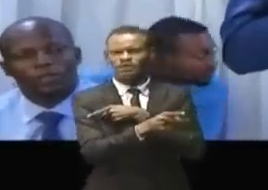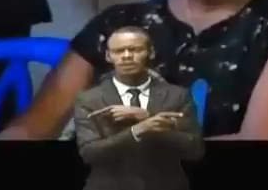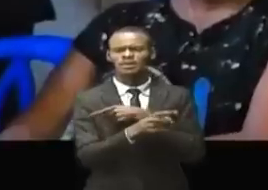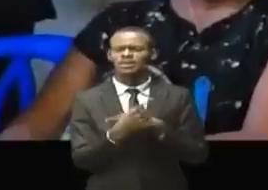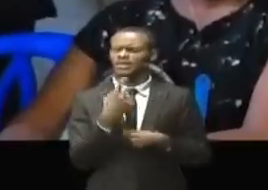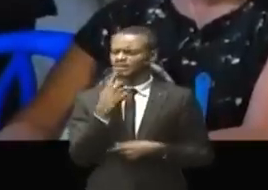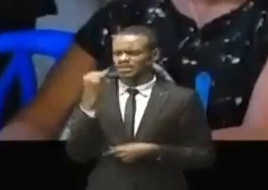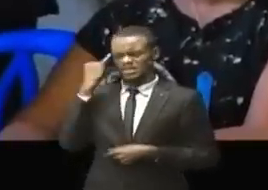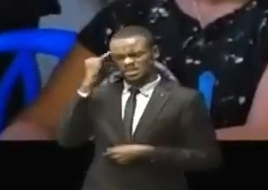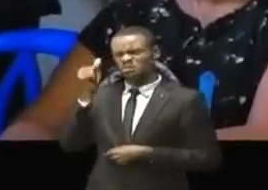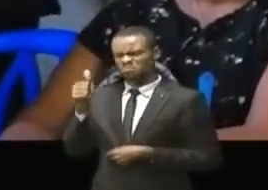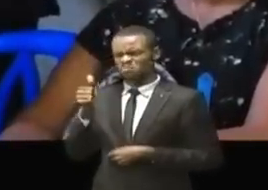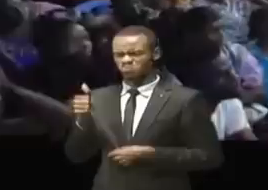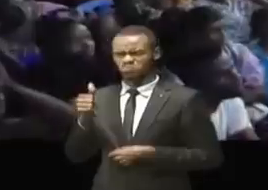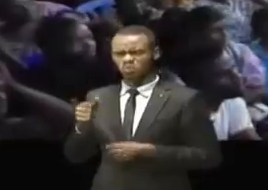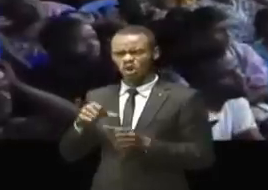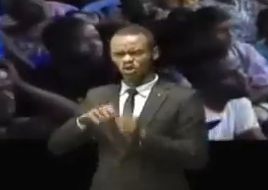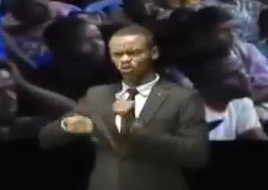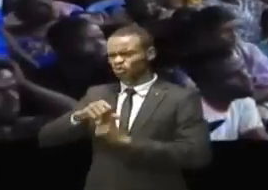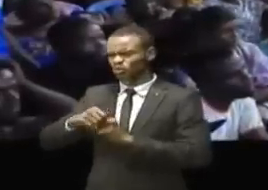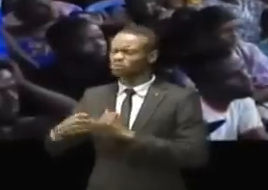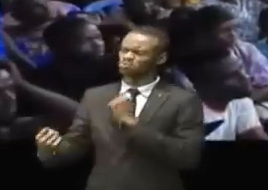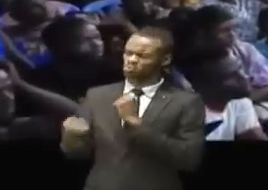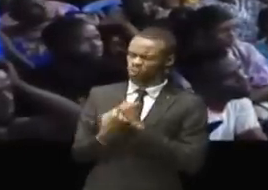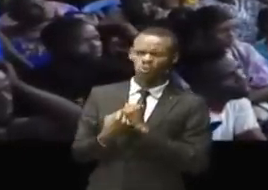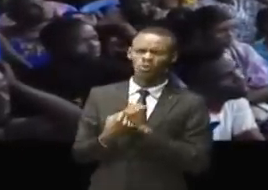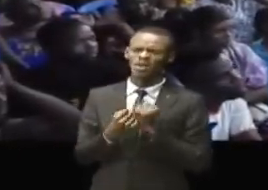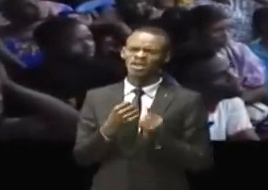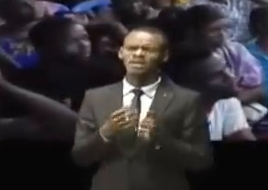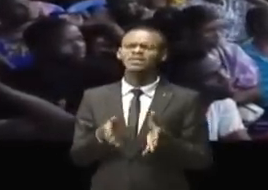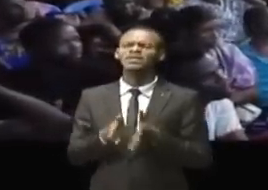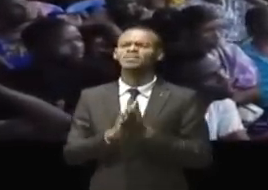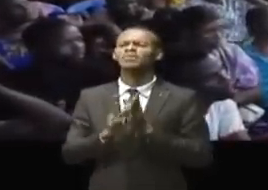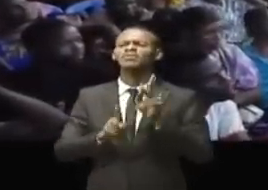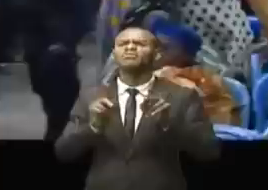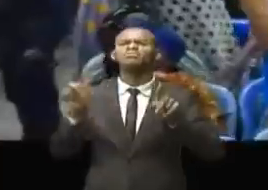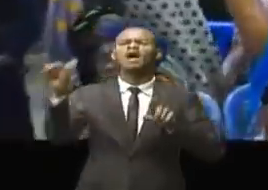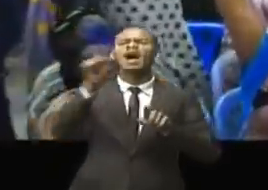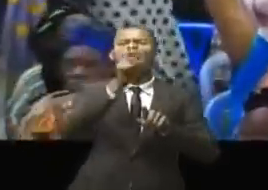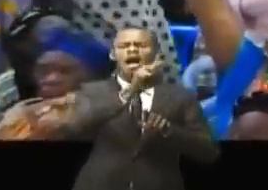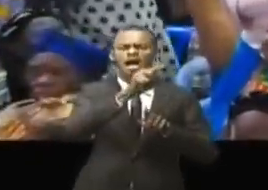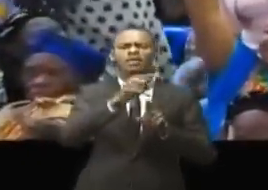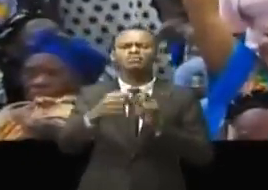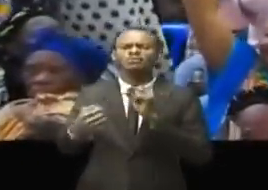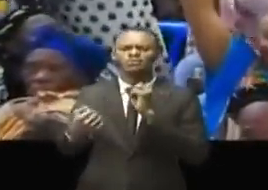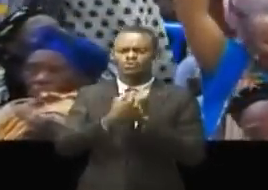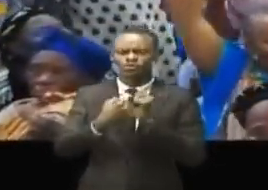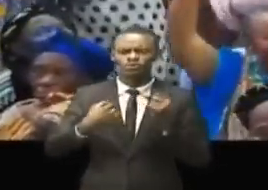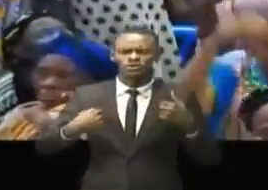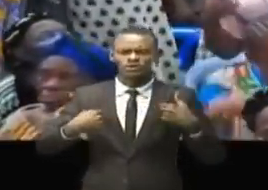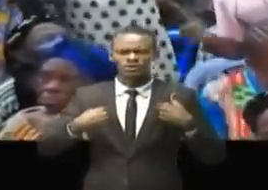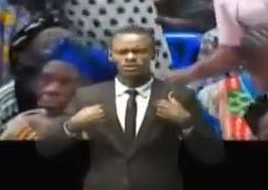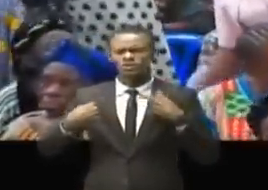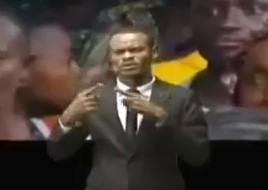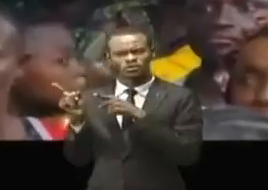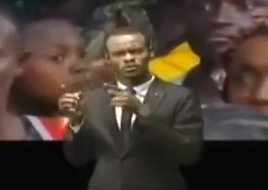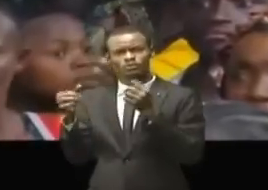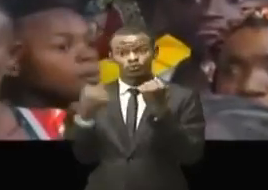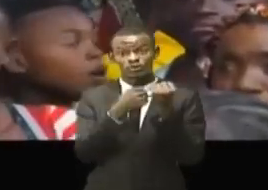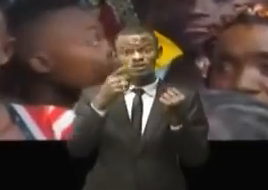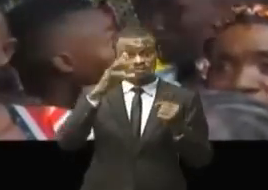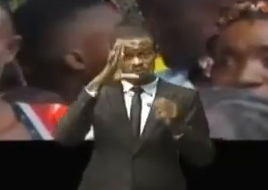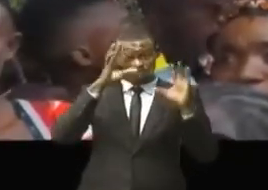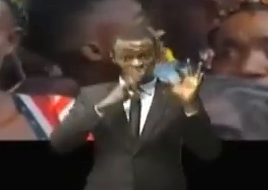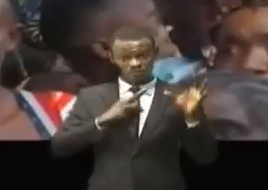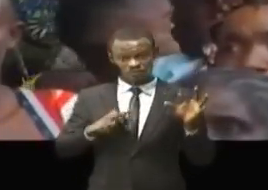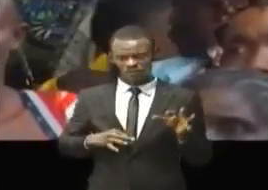initiative et a appelé l'assistance à soutenir Félix-Antoine Tshisekedi Tshilombo aux élections prochaines pour lui permettre de